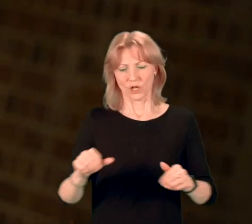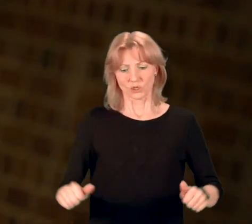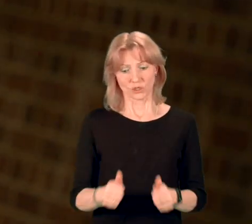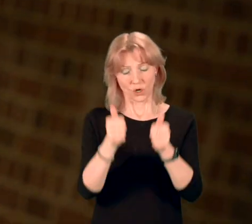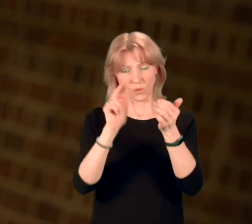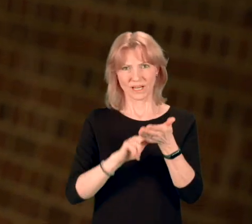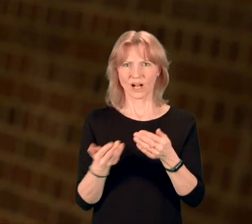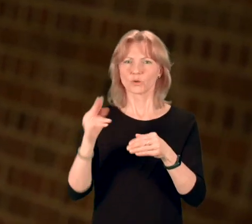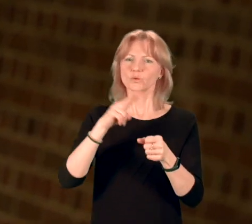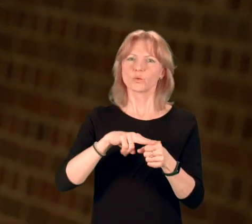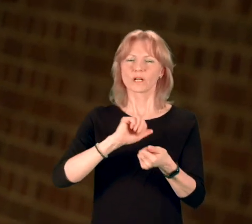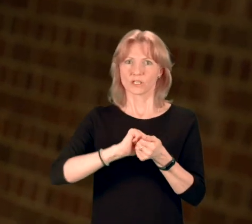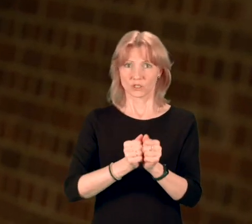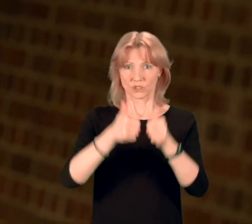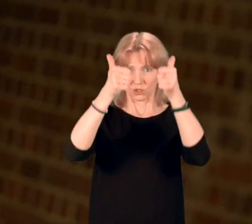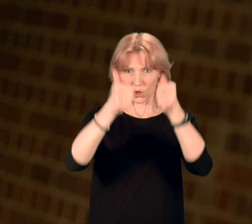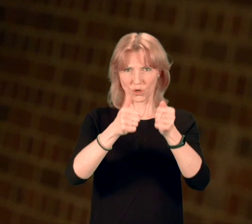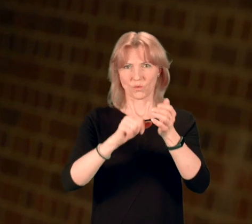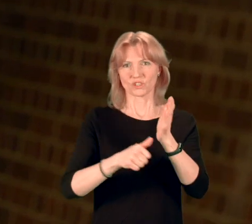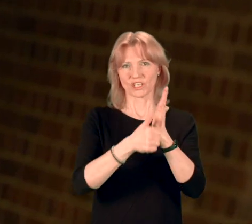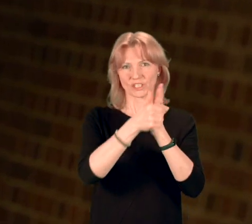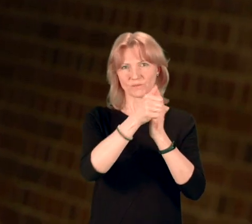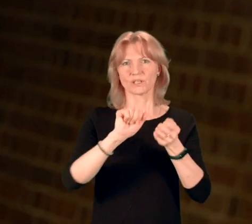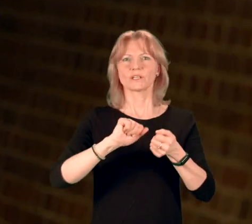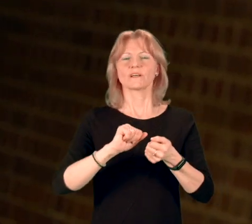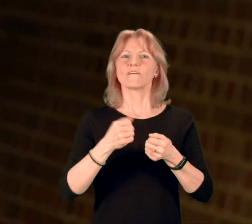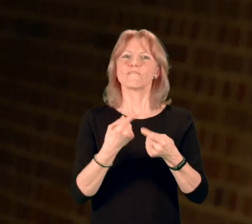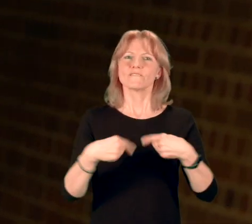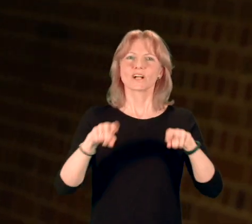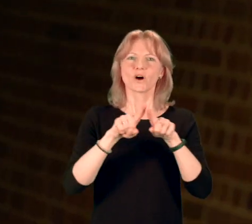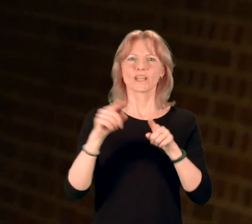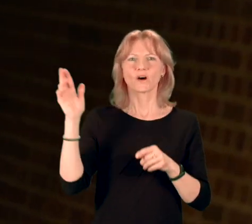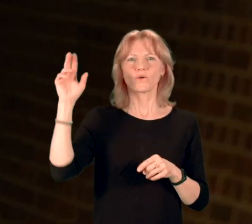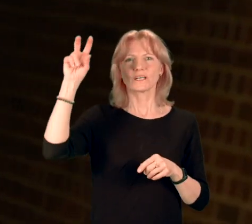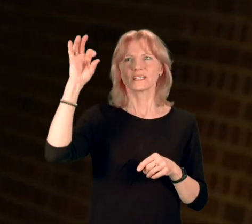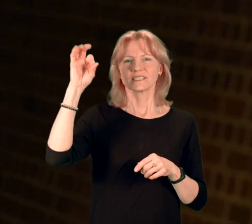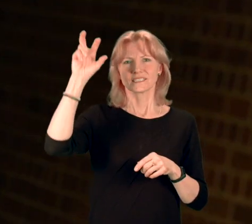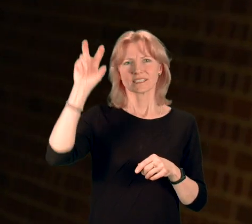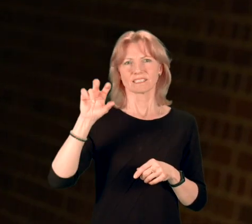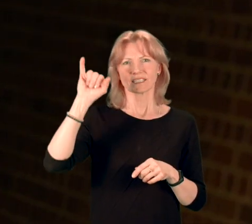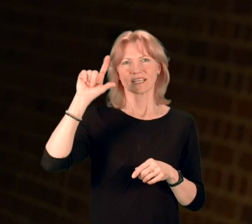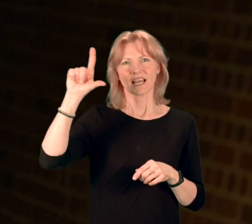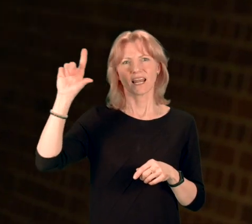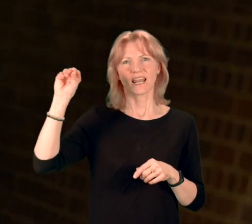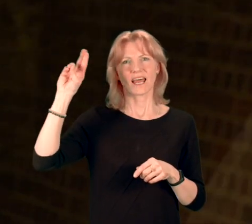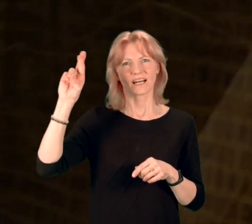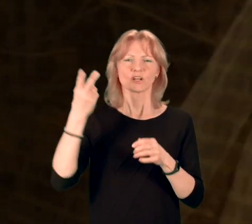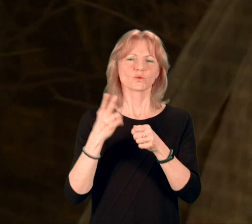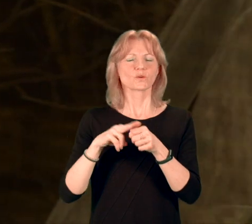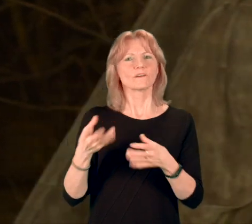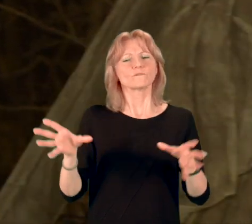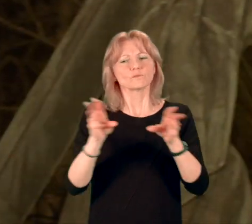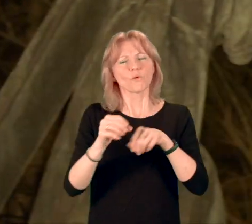Co koły, na których ustawiono rzeźby, są dziełem architekta Stefana Schillera przez długi okres współpracującego z Jasną